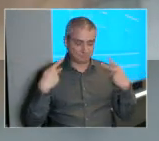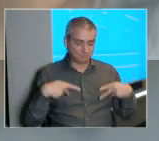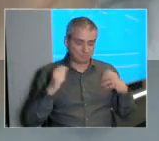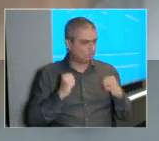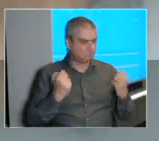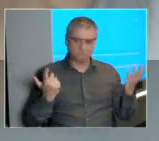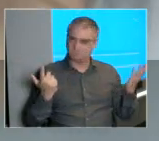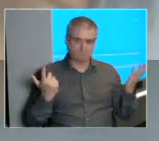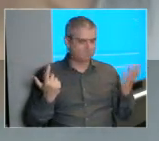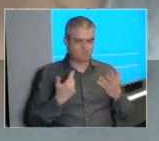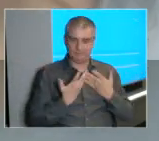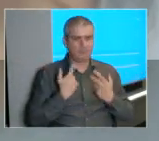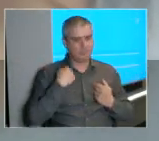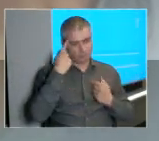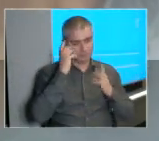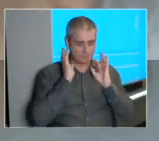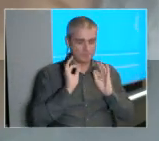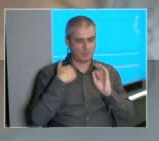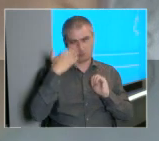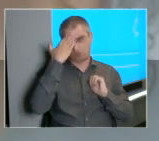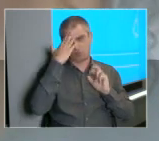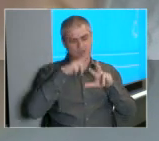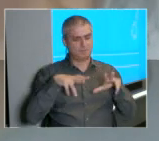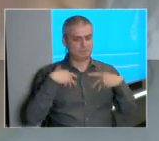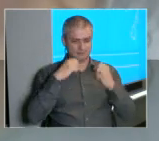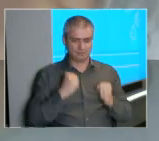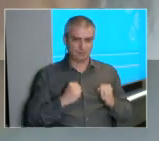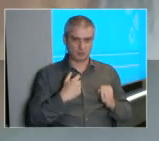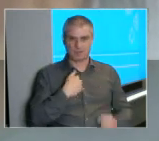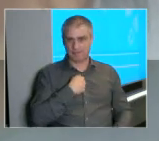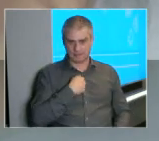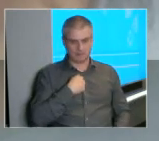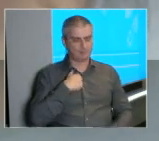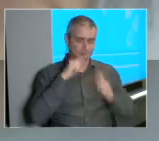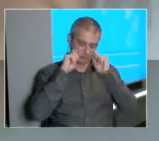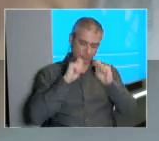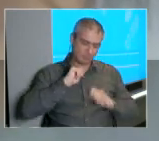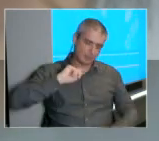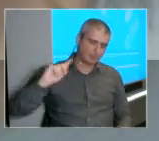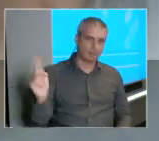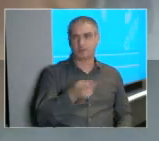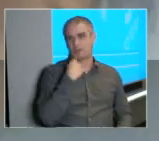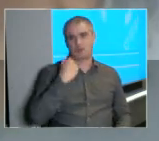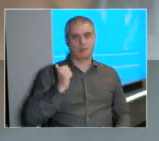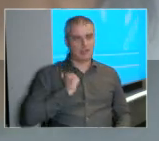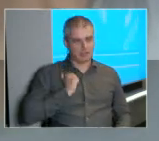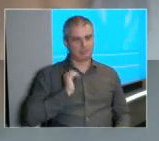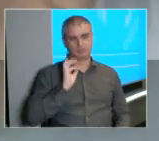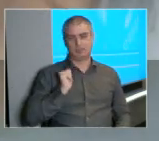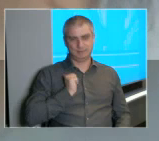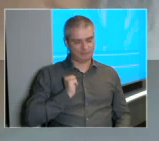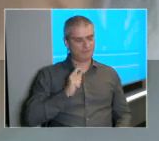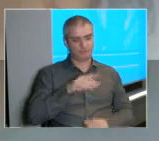חרדות, אני לא חושבת שיש. אני חושבת שבאמת אנחנו מודעים למצב הביטחוני. אני סומכת על כל הכוחות של